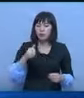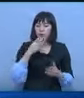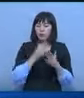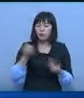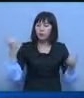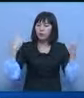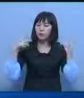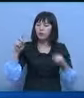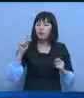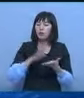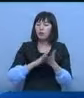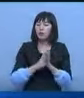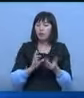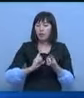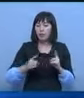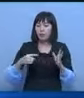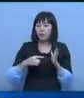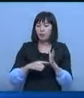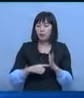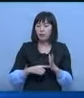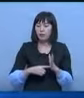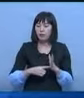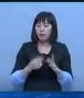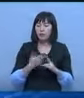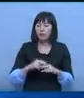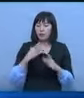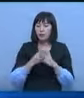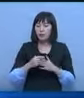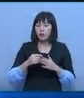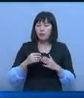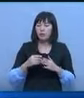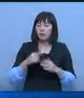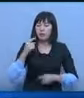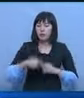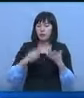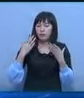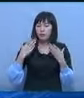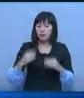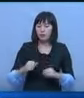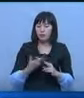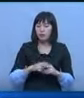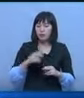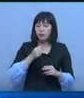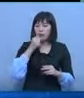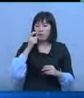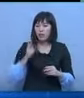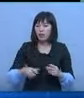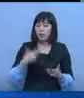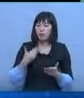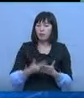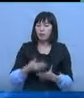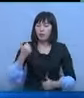идеясын прототипке айналдыру мақсатында сол өздерінің прототиптерін келесі күні, ертең күні сол спикерлерге ұсынады.